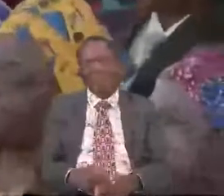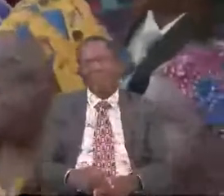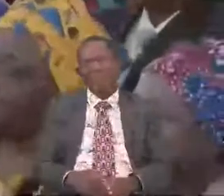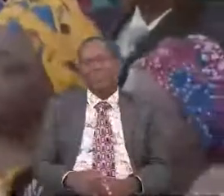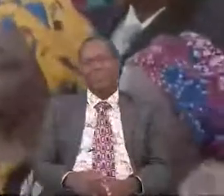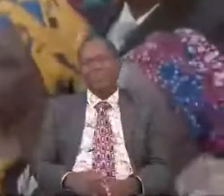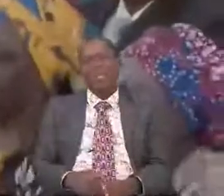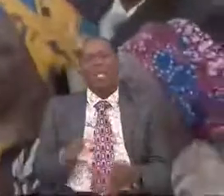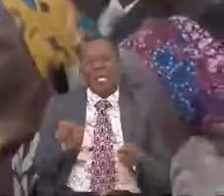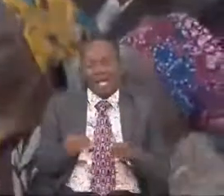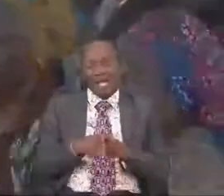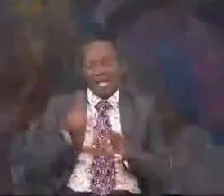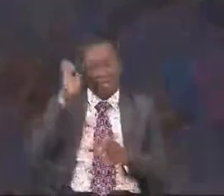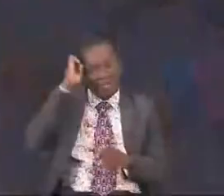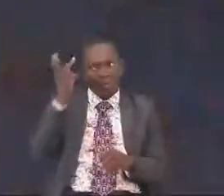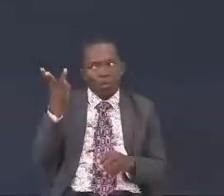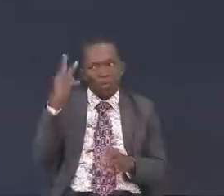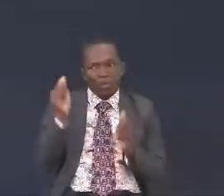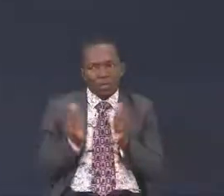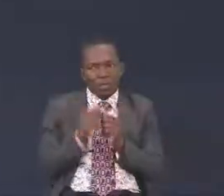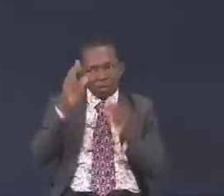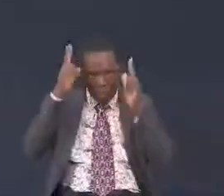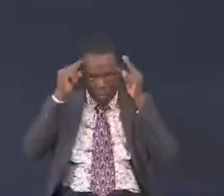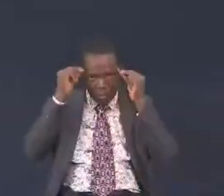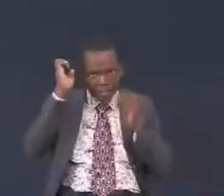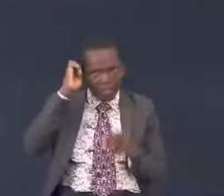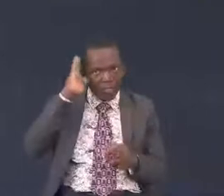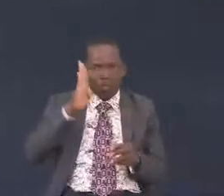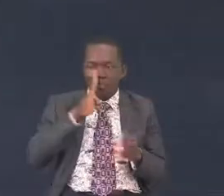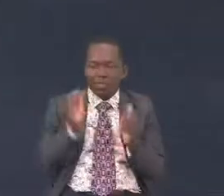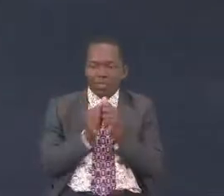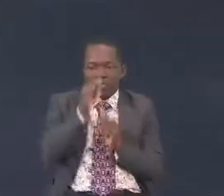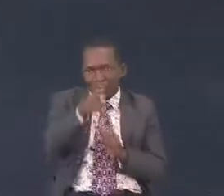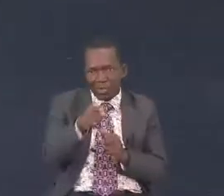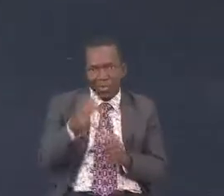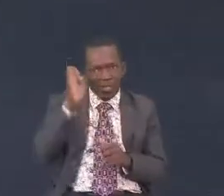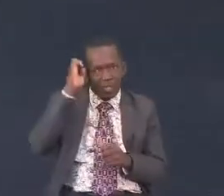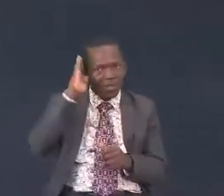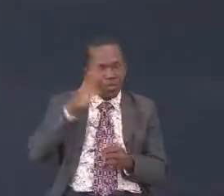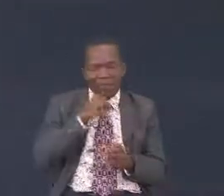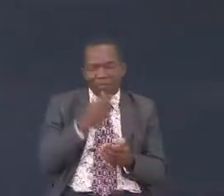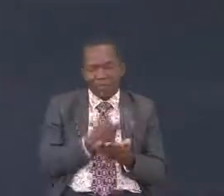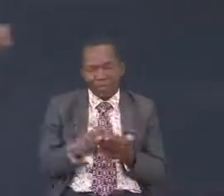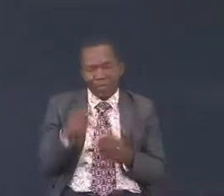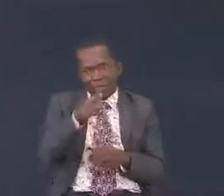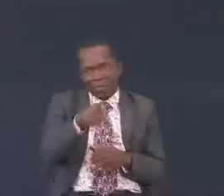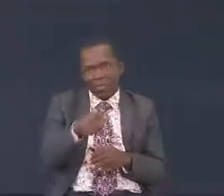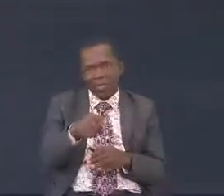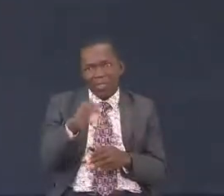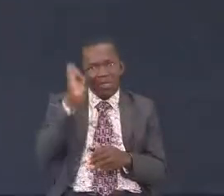Comme il a été avec Moïse, il sera avec toi. Il ne te délaissera point. Il ne t'abandonnera